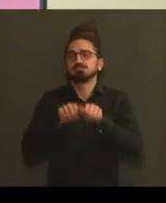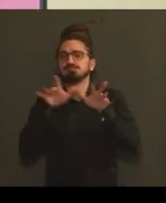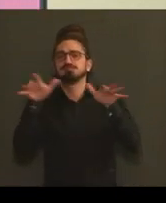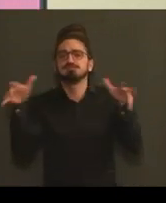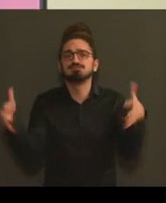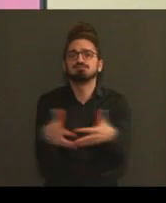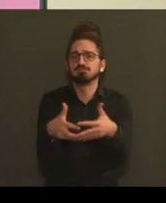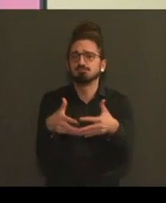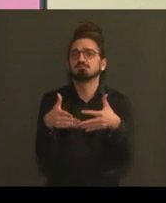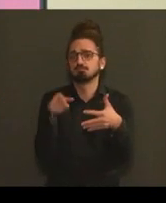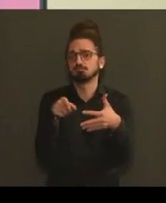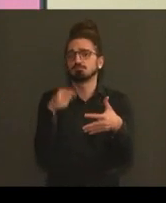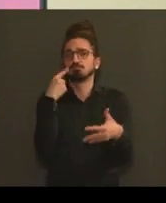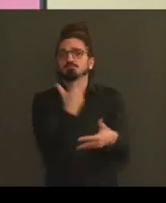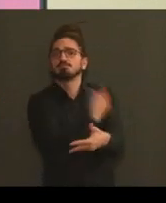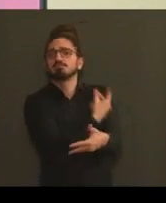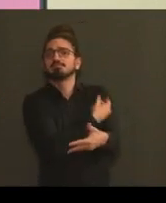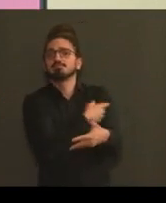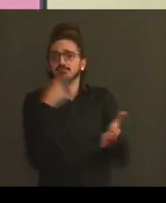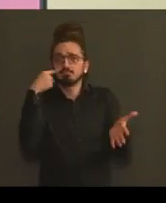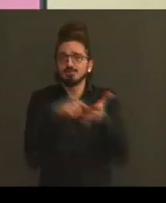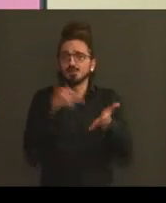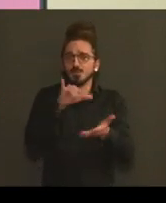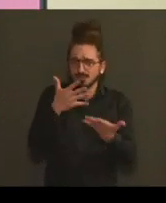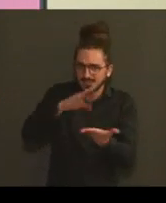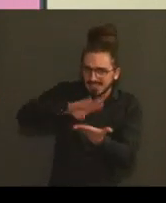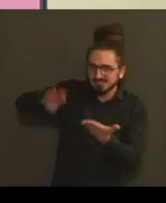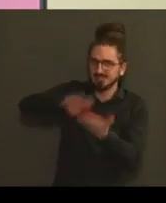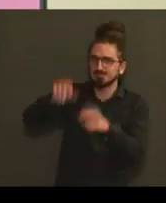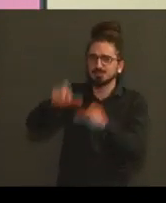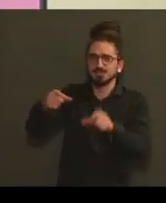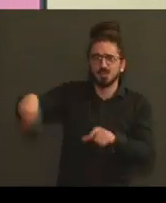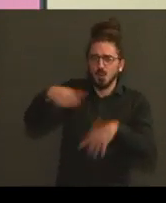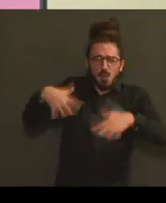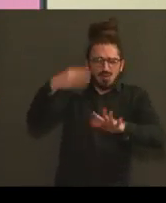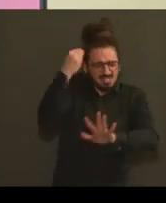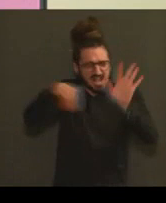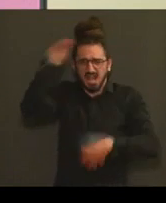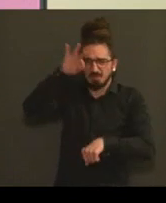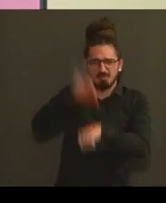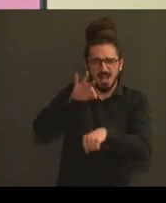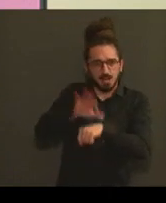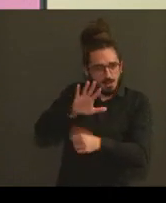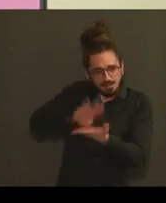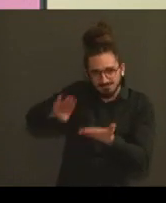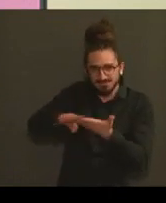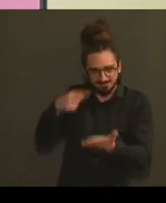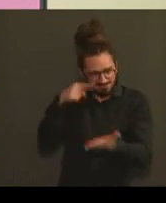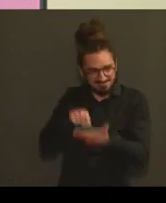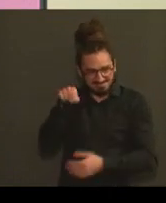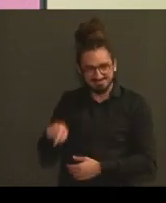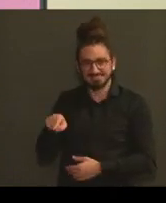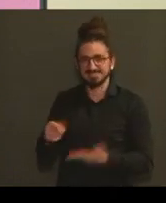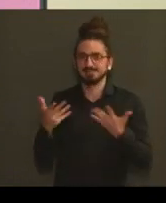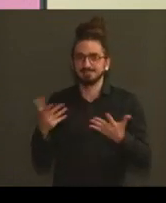plus sévères de la pathologie. Et pour ceci, tous les vaccins dont nous disposons actuellement en Belgique montrent